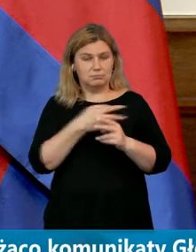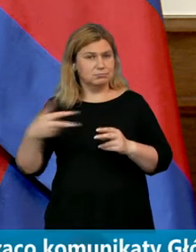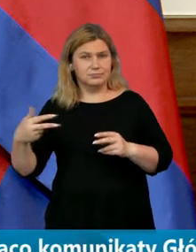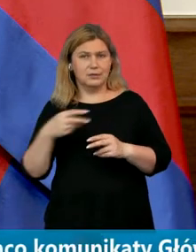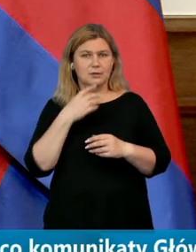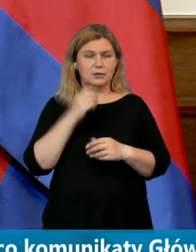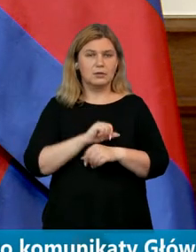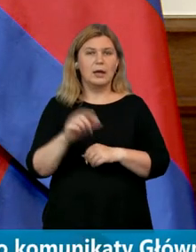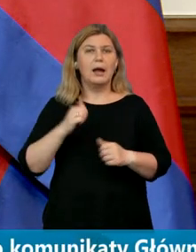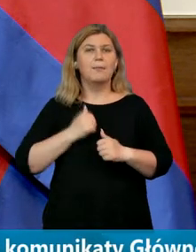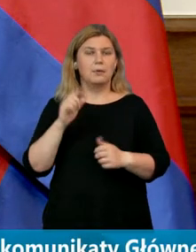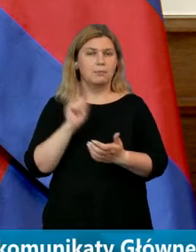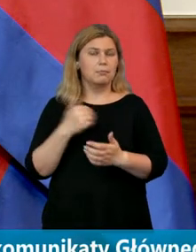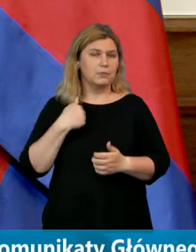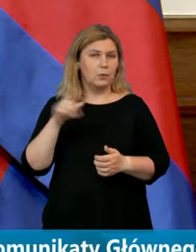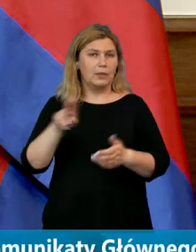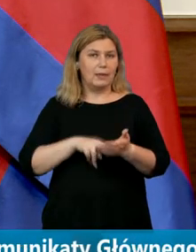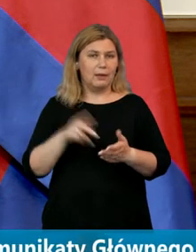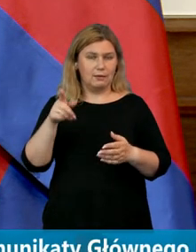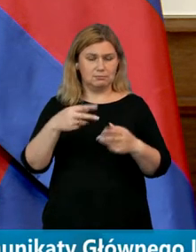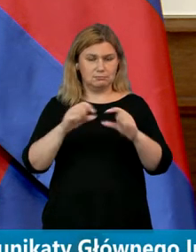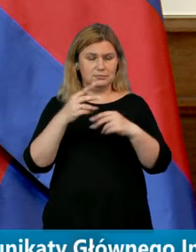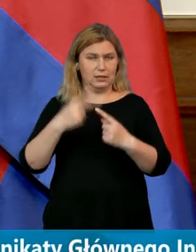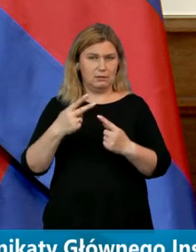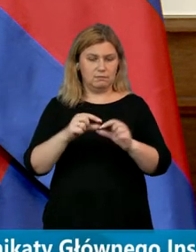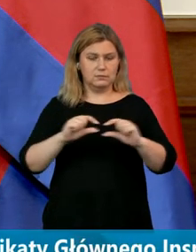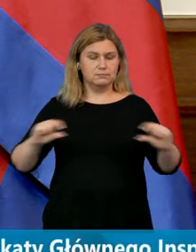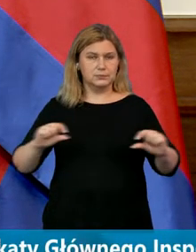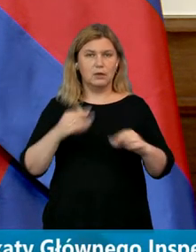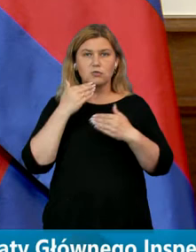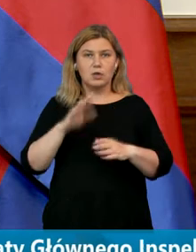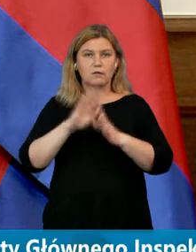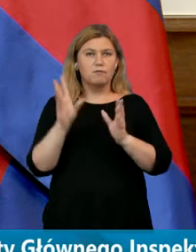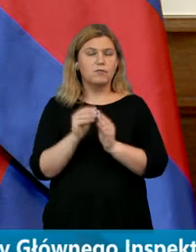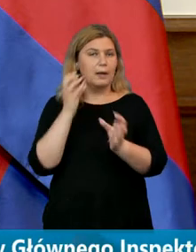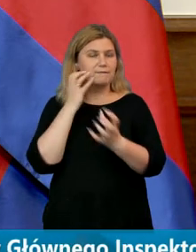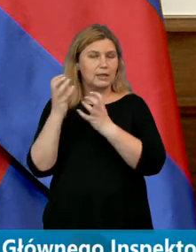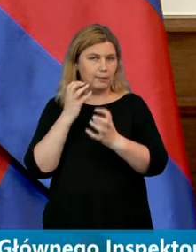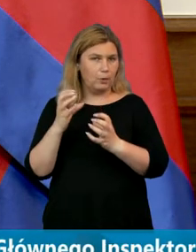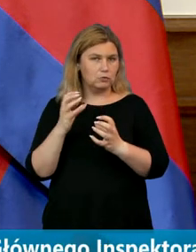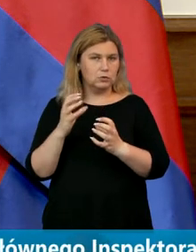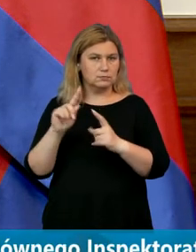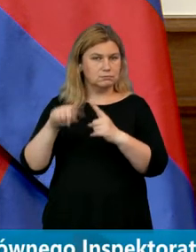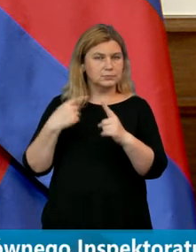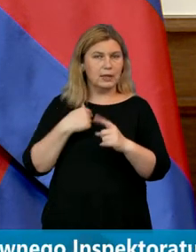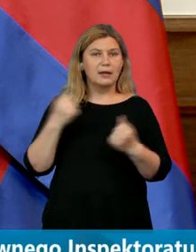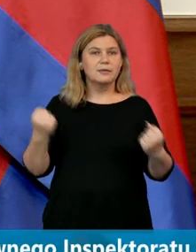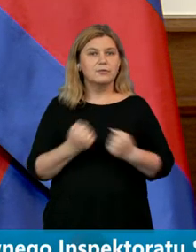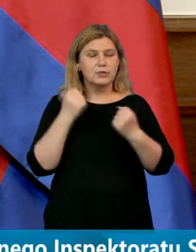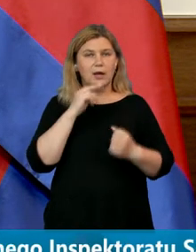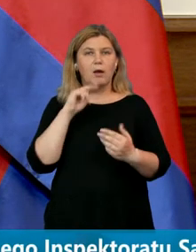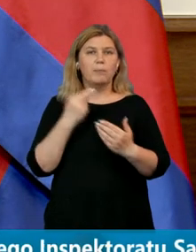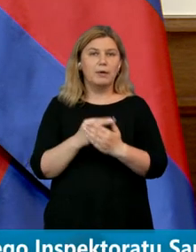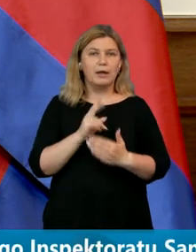na ekranie, który jest tutaj obok mnie. Dziękuję za wszystkie wiadomości. Staram się odpowiedzieć na każdą